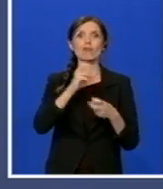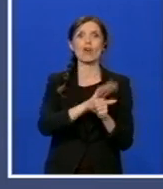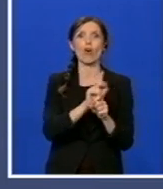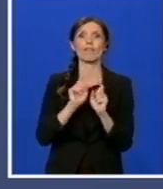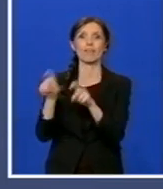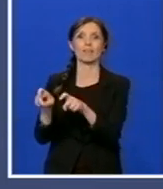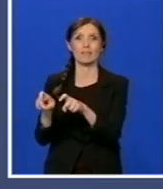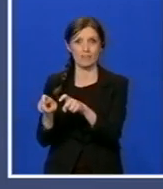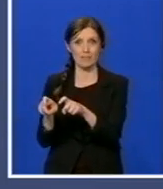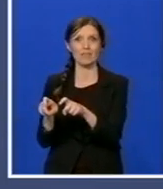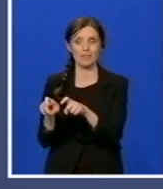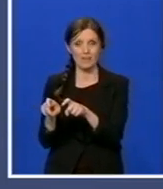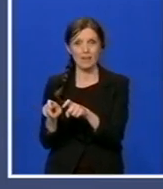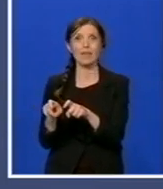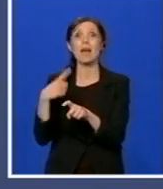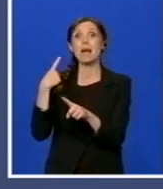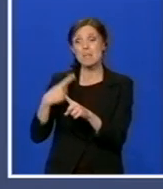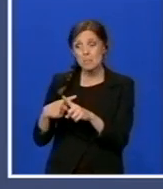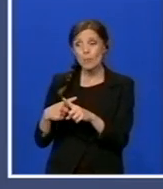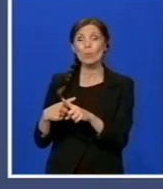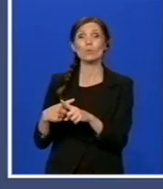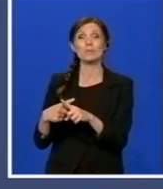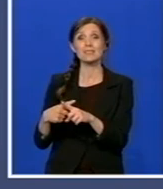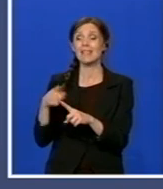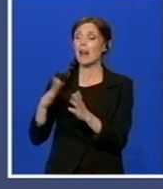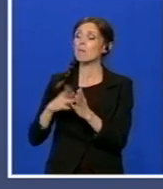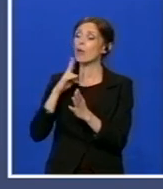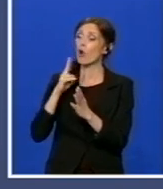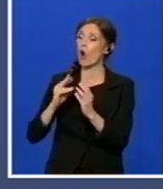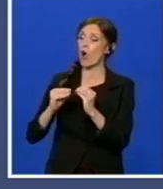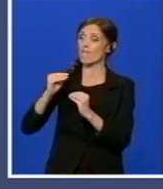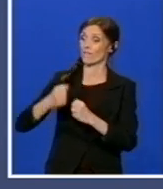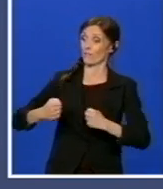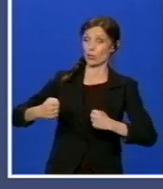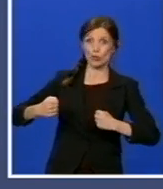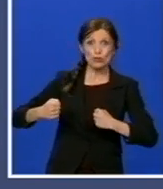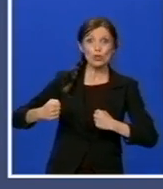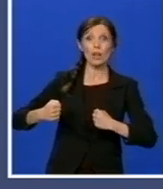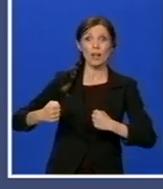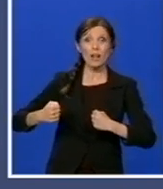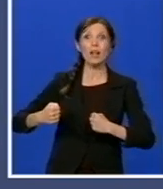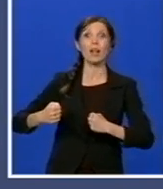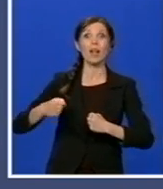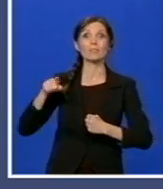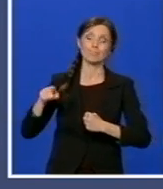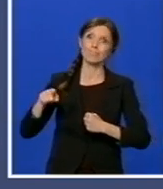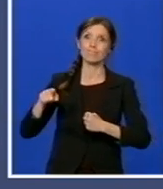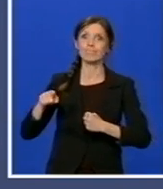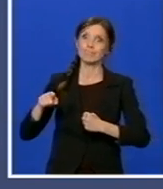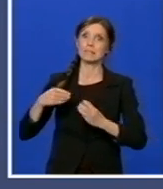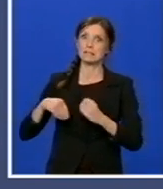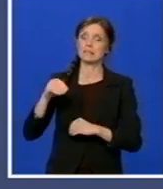infekcije, pa čak da sa porastom stepena gojaznosti dolazi do porasta rizika